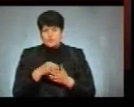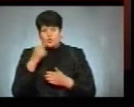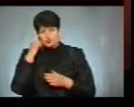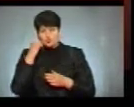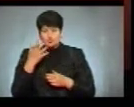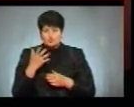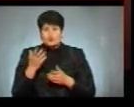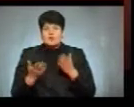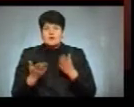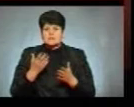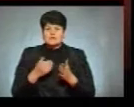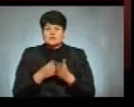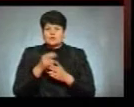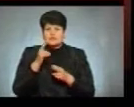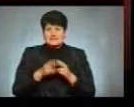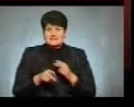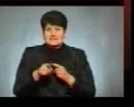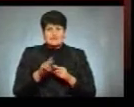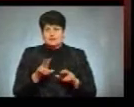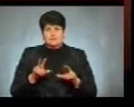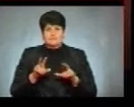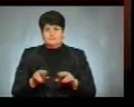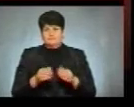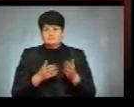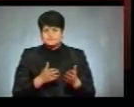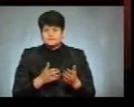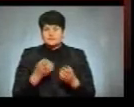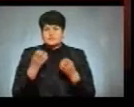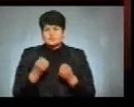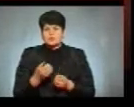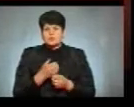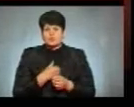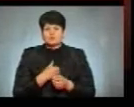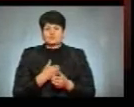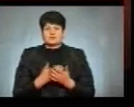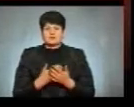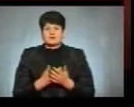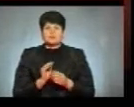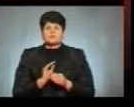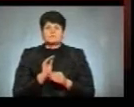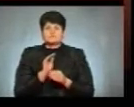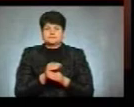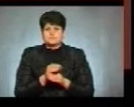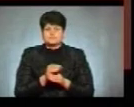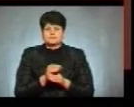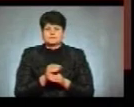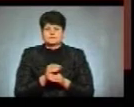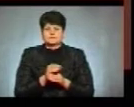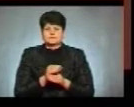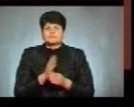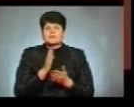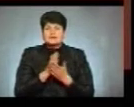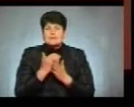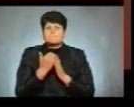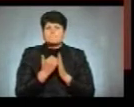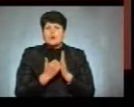твою тезу, але він до кінця за неї не гарантує. Я ще от хочу, скажімо, додати до того, що казав колега, що є